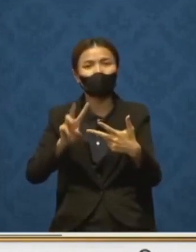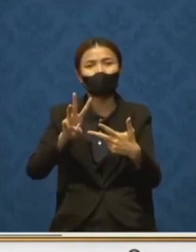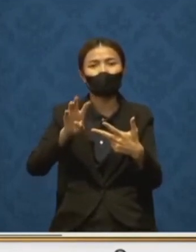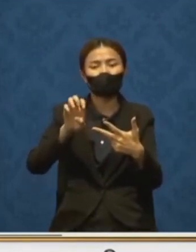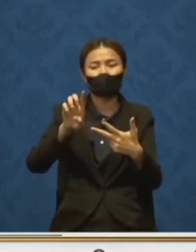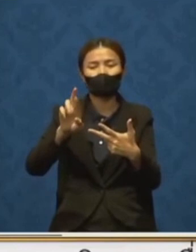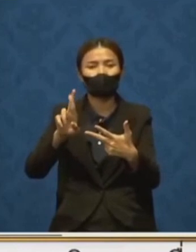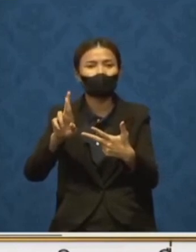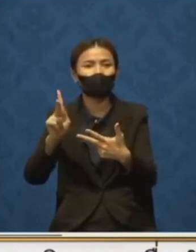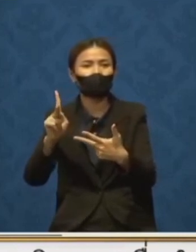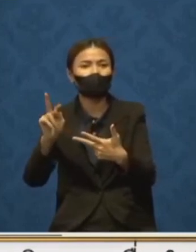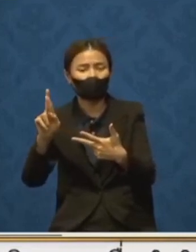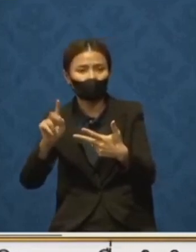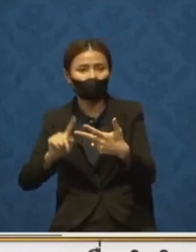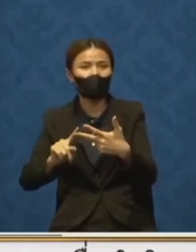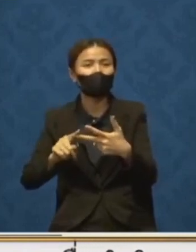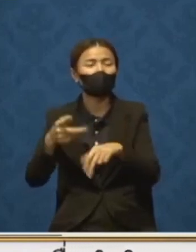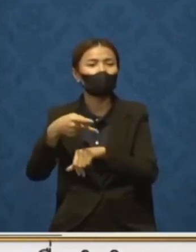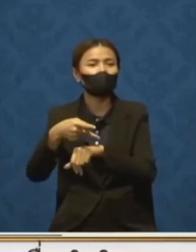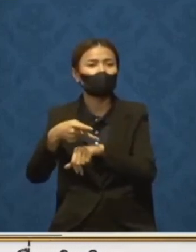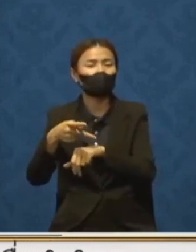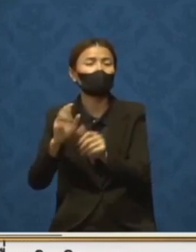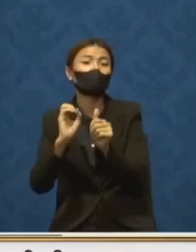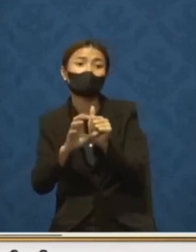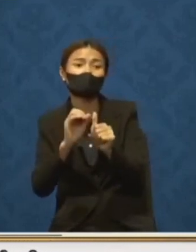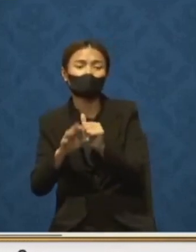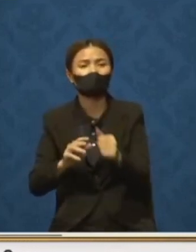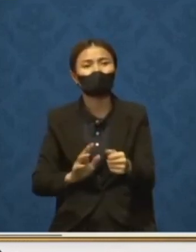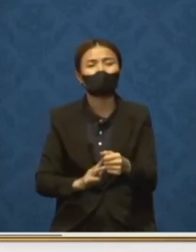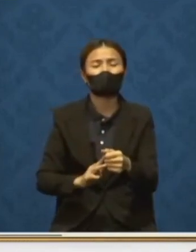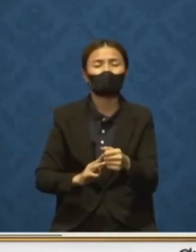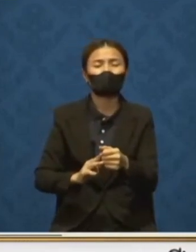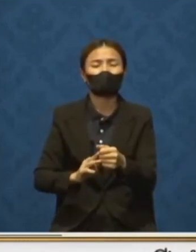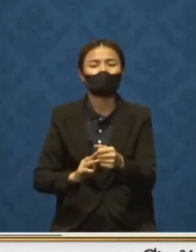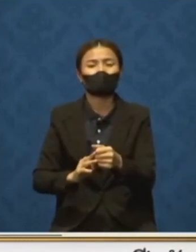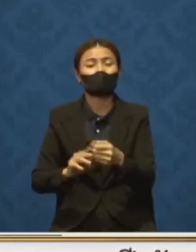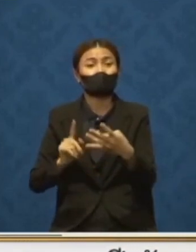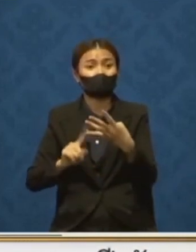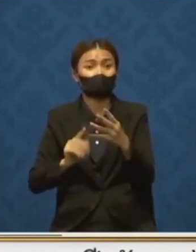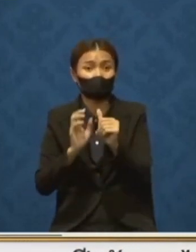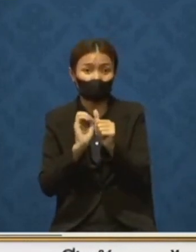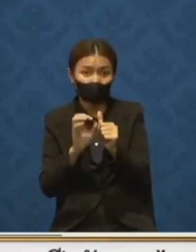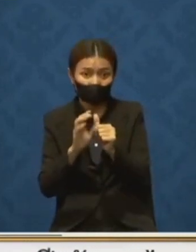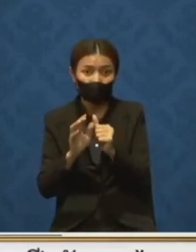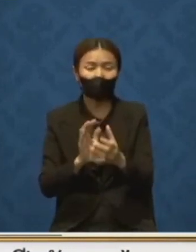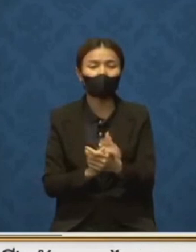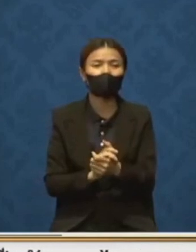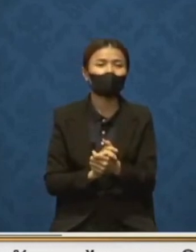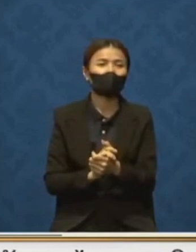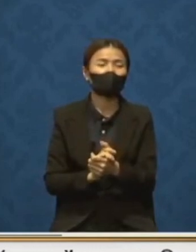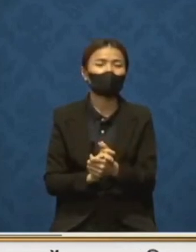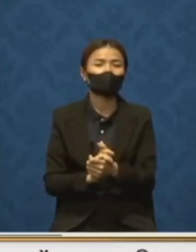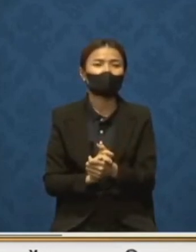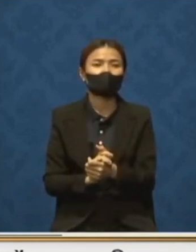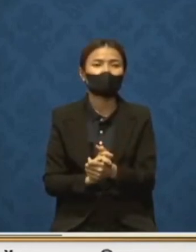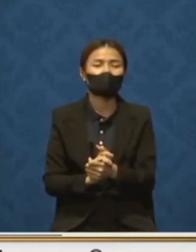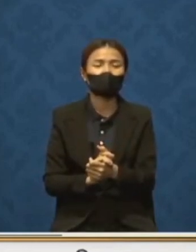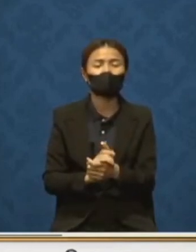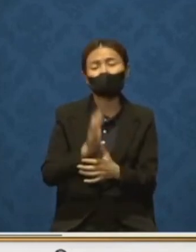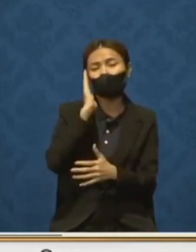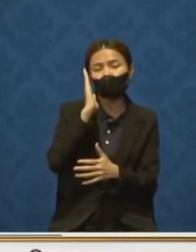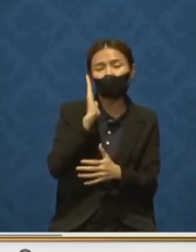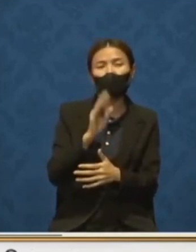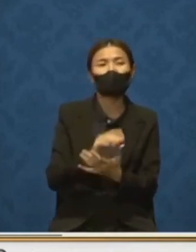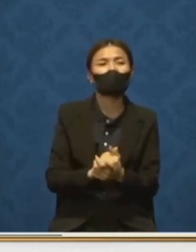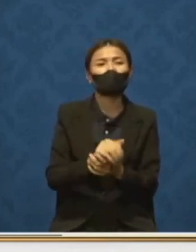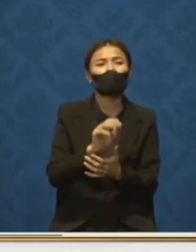รรมการนายภัยจิตศรีวรขานเป็นที่ปรึกษาคณะกรรมการและมีนายปฏิพัฒน์สันติพด